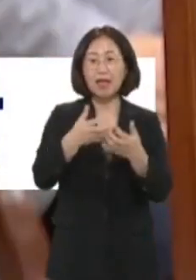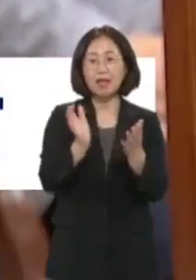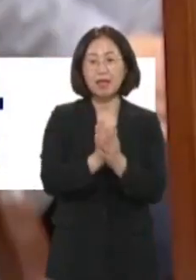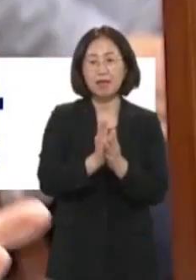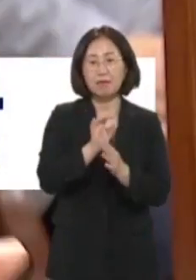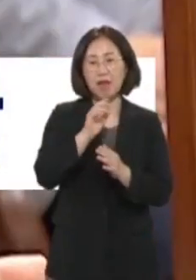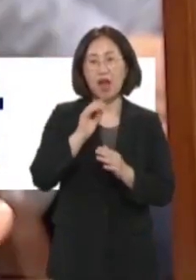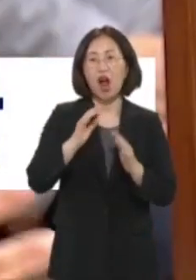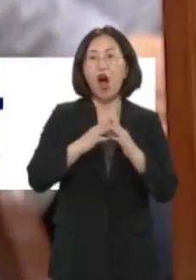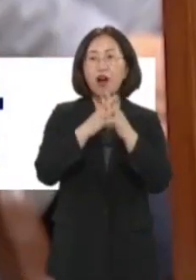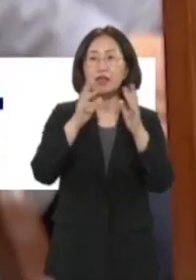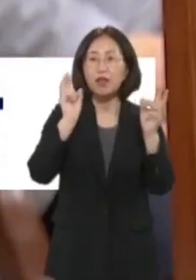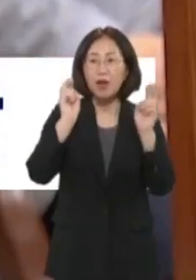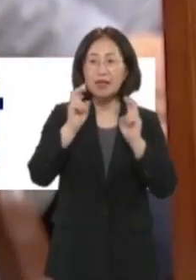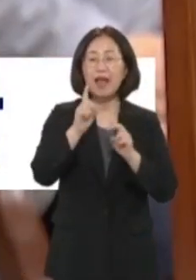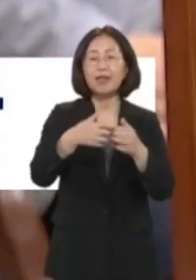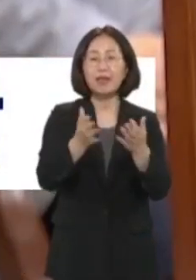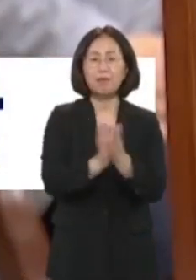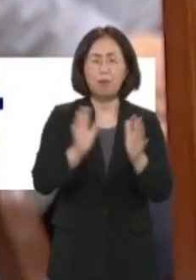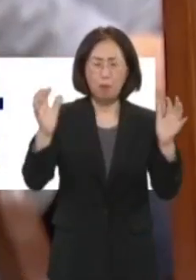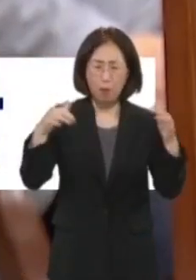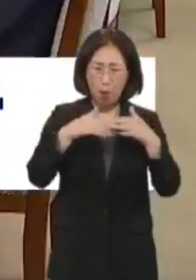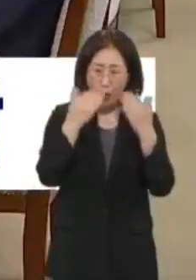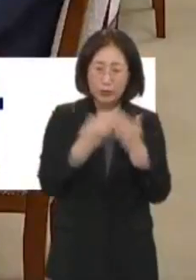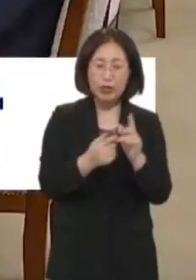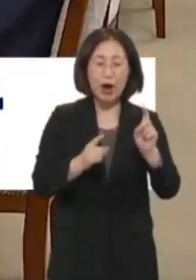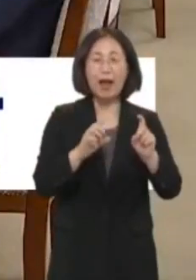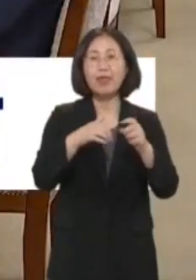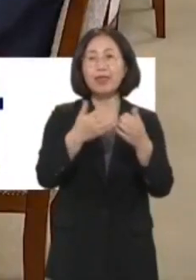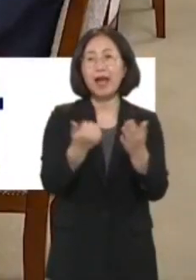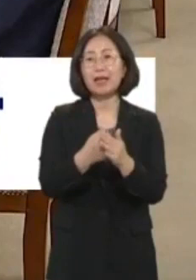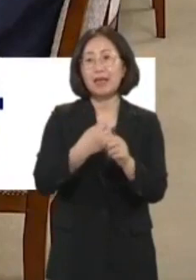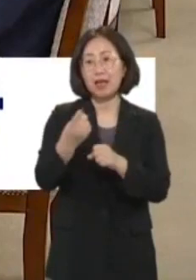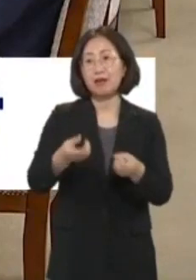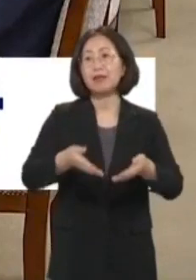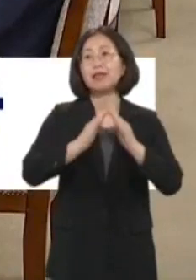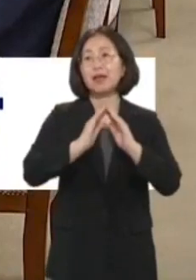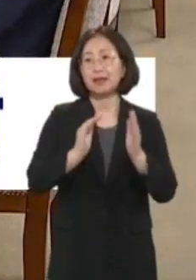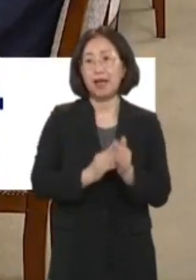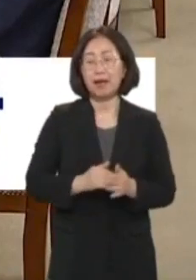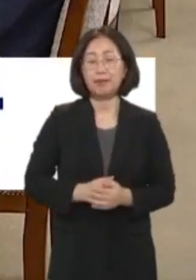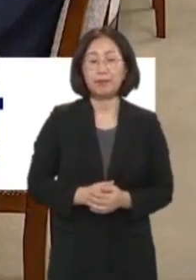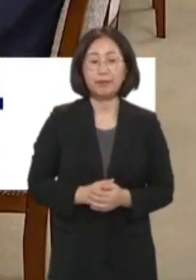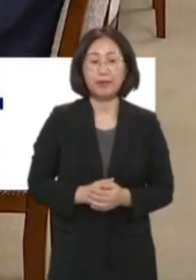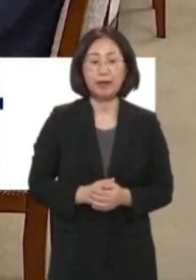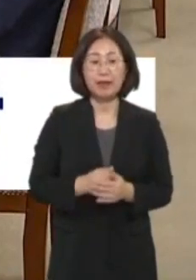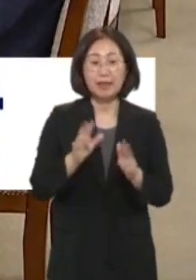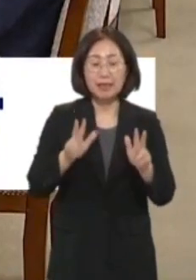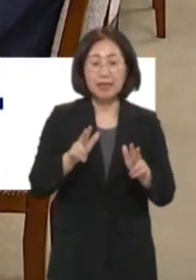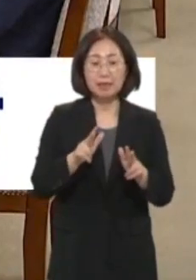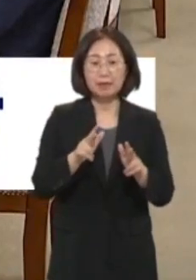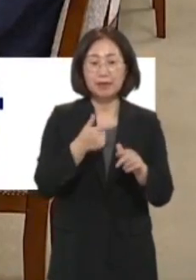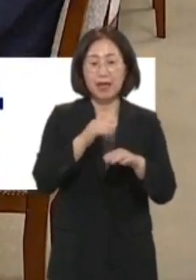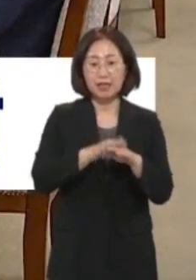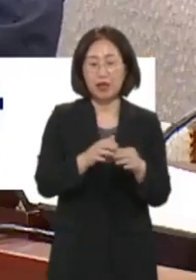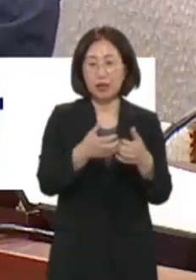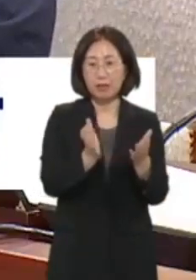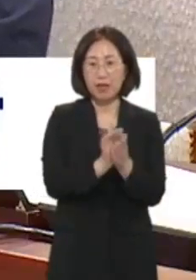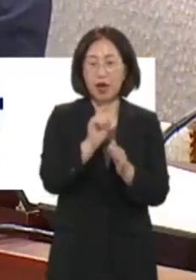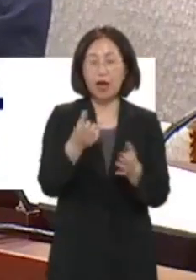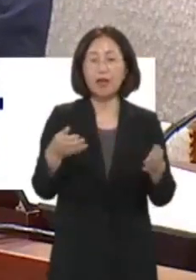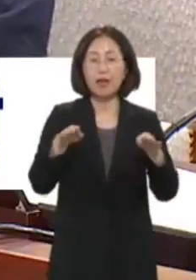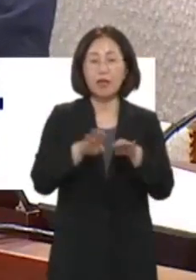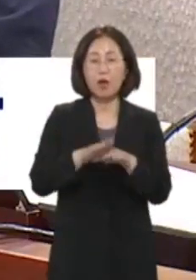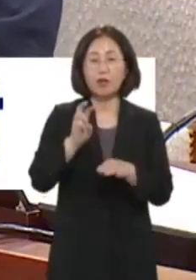계룡건설 한계팀 등 모두 11개팀이 내년 1월 창단에 나서기로 했습니다 기존 대전시 관내실업팀은 11개 기관